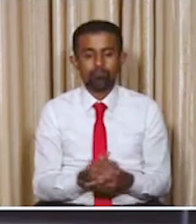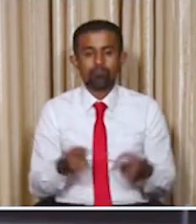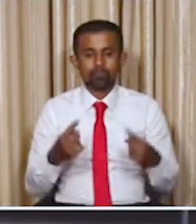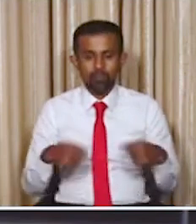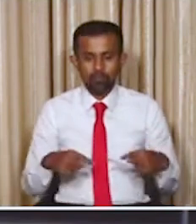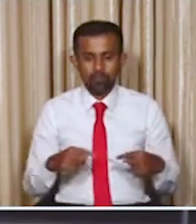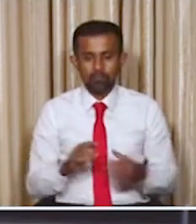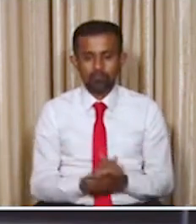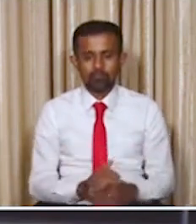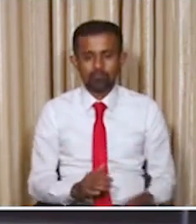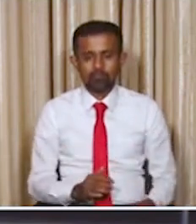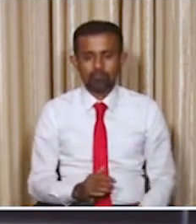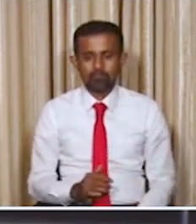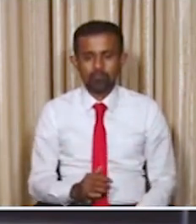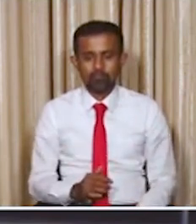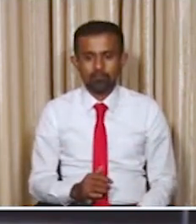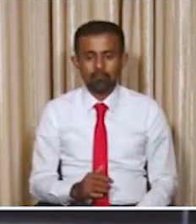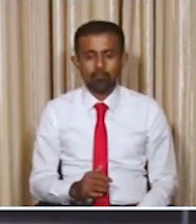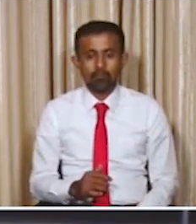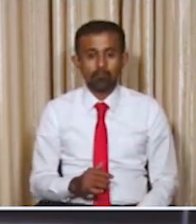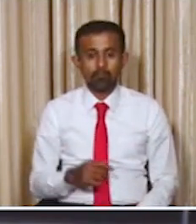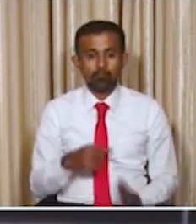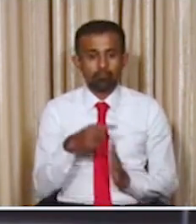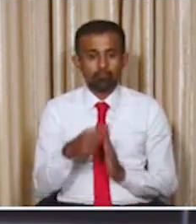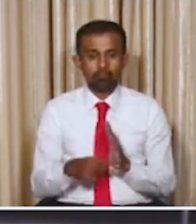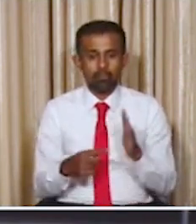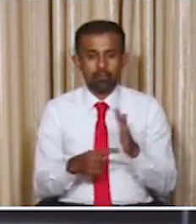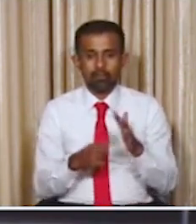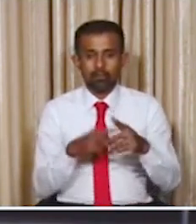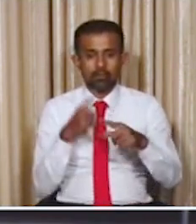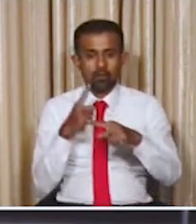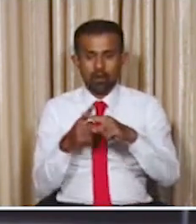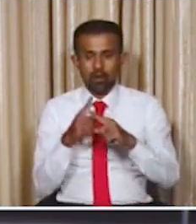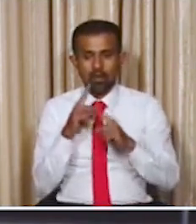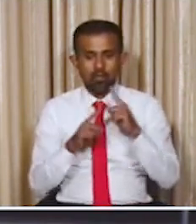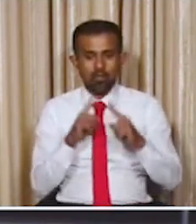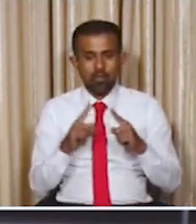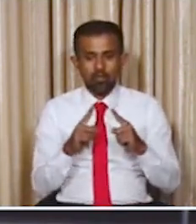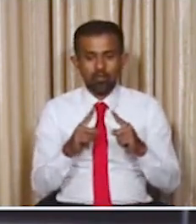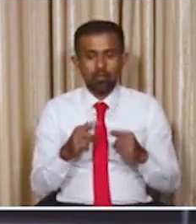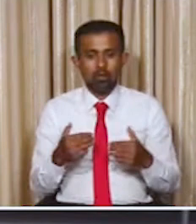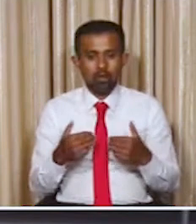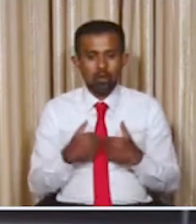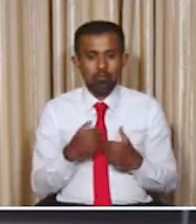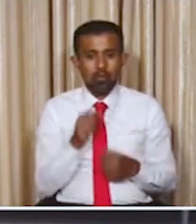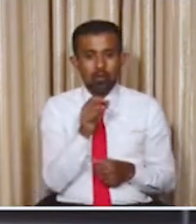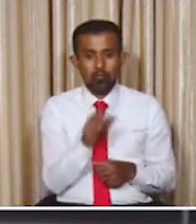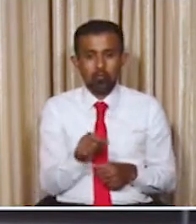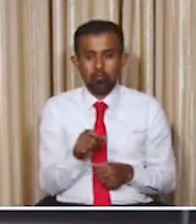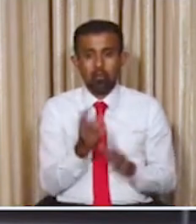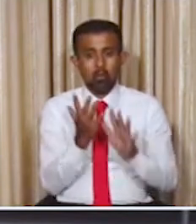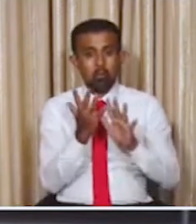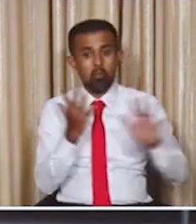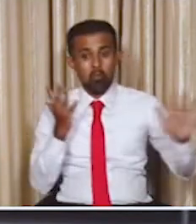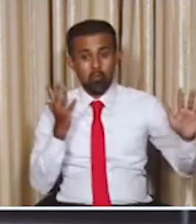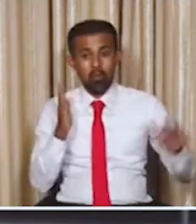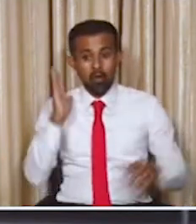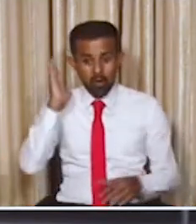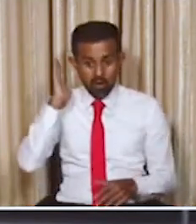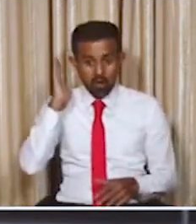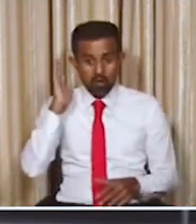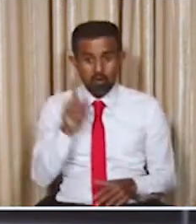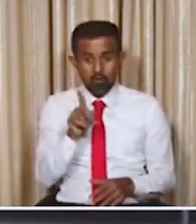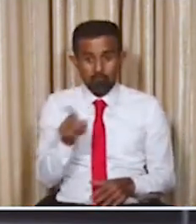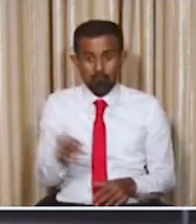මට මේ රටේ ටැක්ස් එක ගැන කතා කරනවා අපේ මිනිස්සු අර පෝලිමක් තියෙනවා අදත් වන්